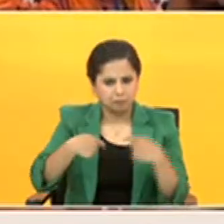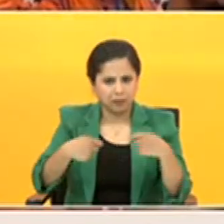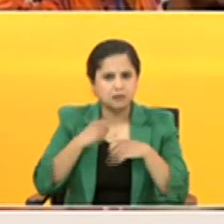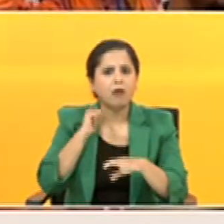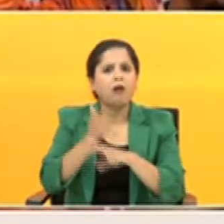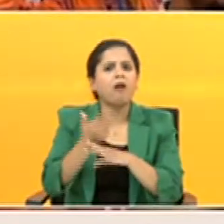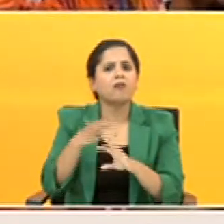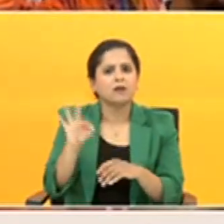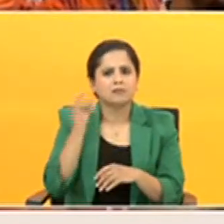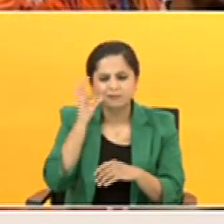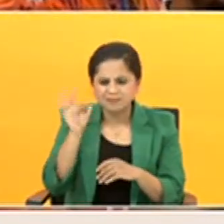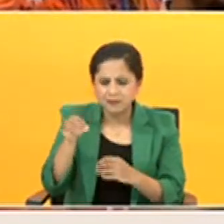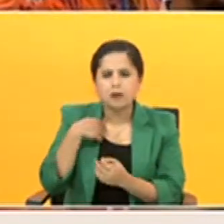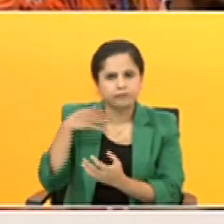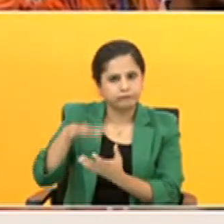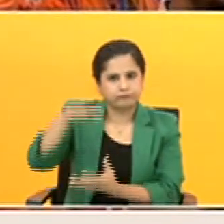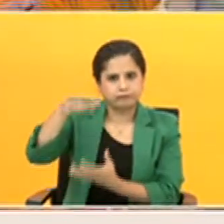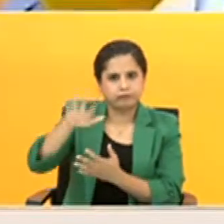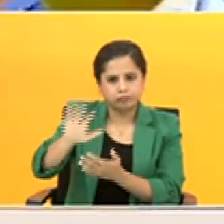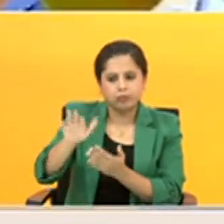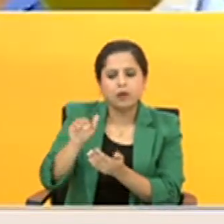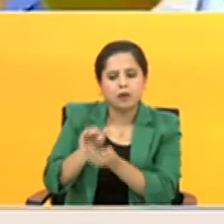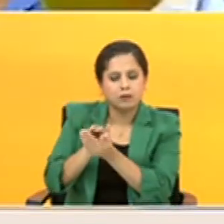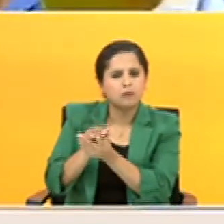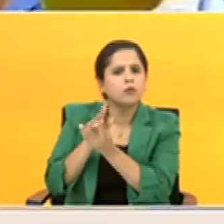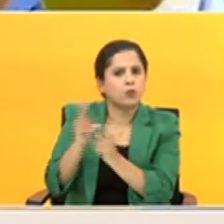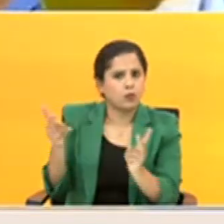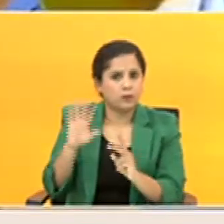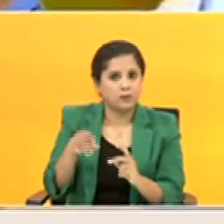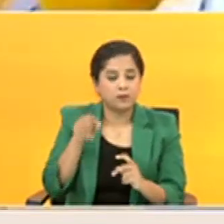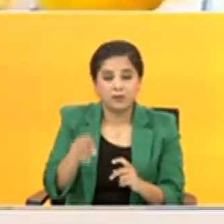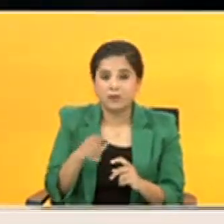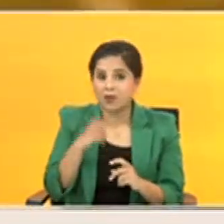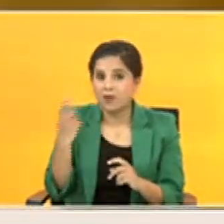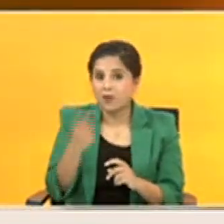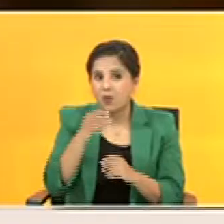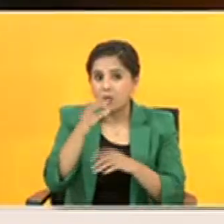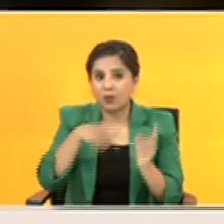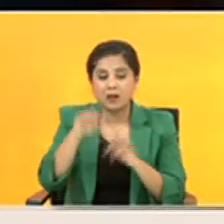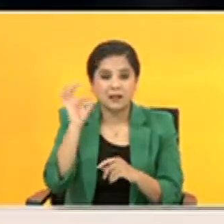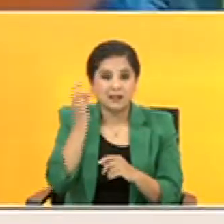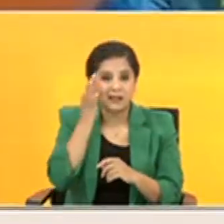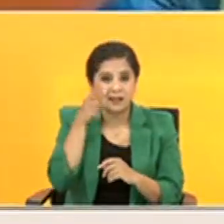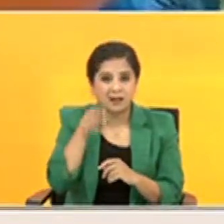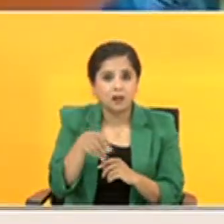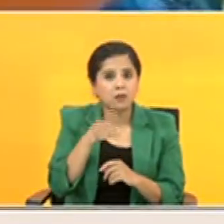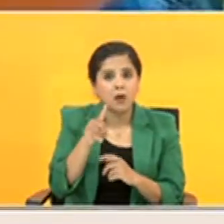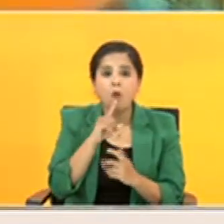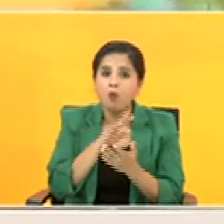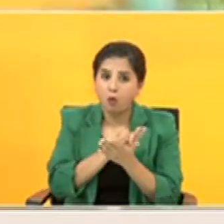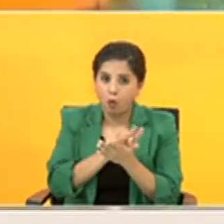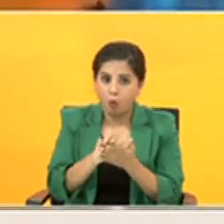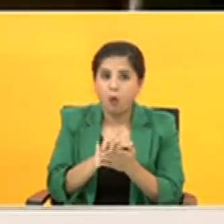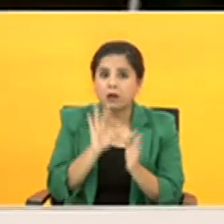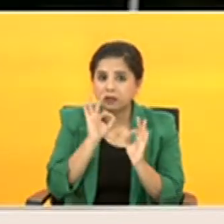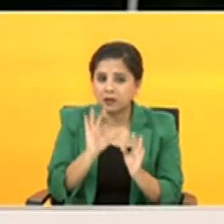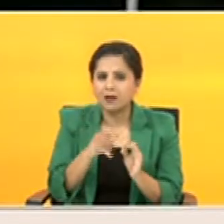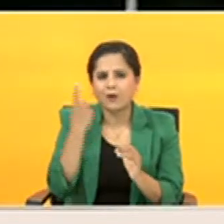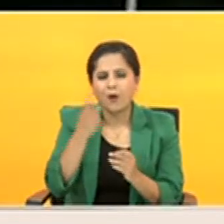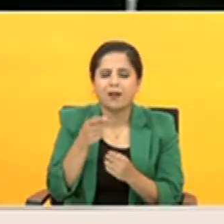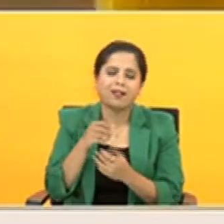हैं। साथियों, और अब शहद की केवल मात्रा नहीं, उसकी शुद्धता पर भी काम हो रहा